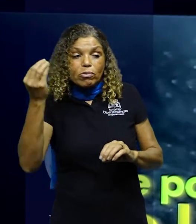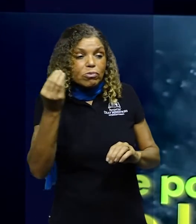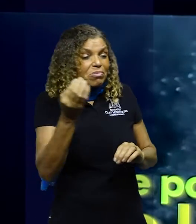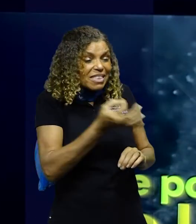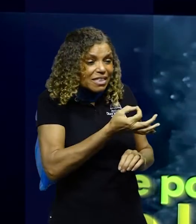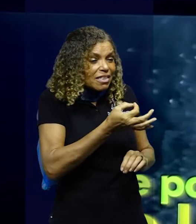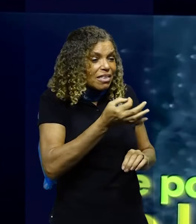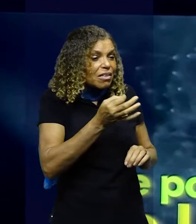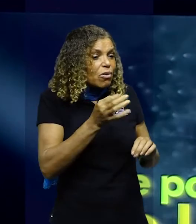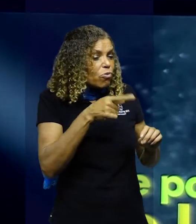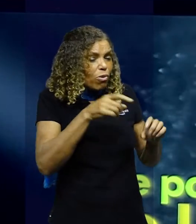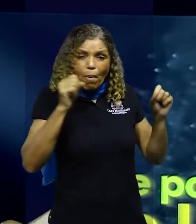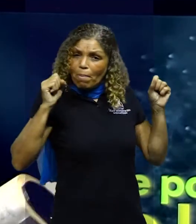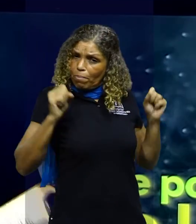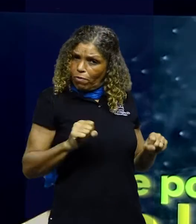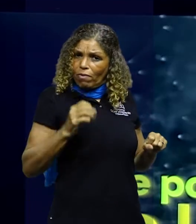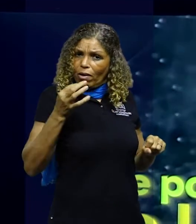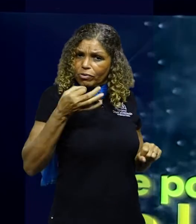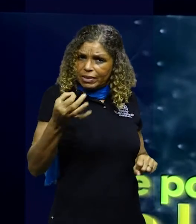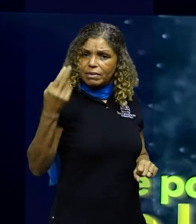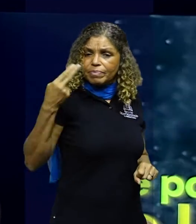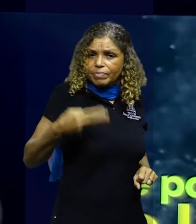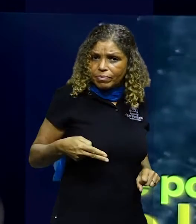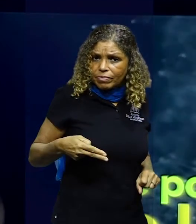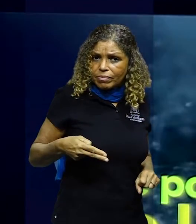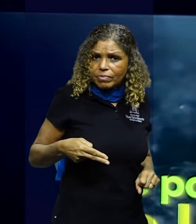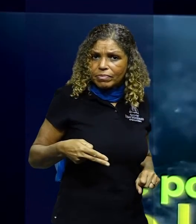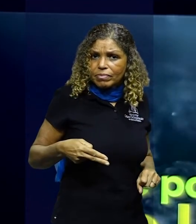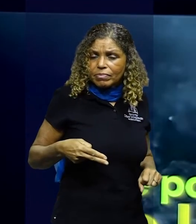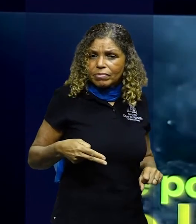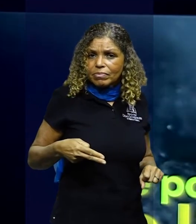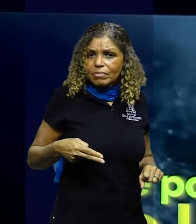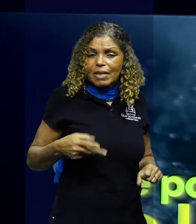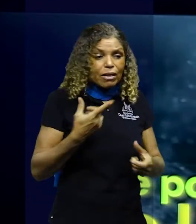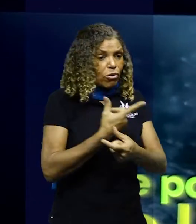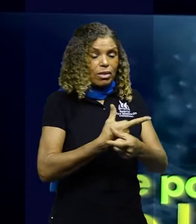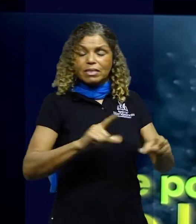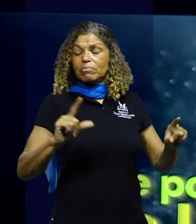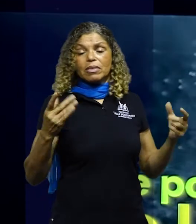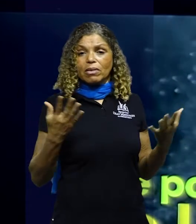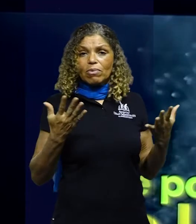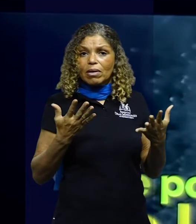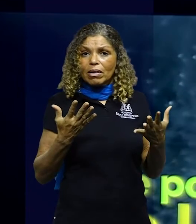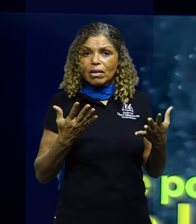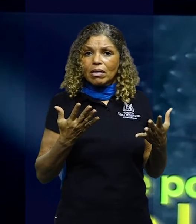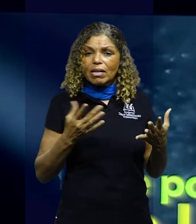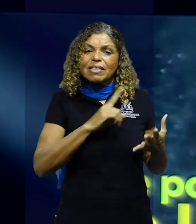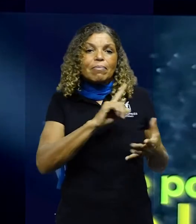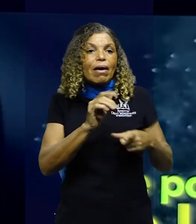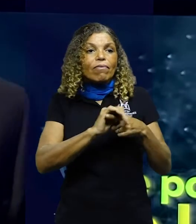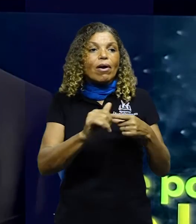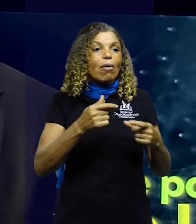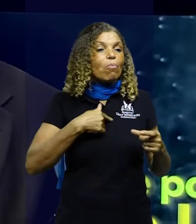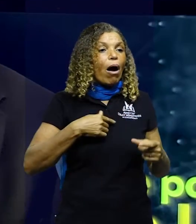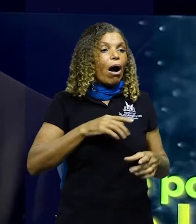non. Il veut nous accorder le pouvoir de dire non. Être libre, chers amis, ce n'est pas